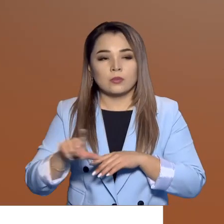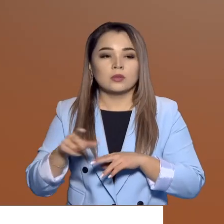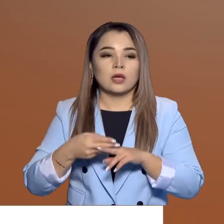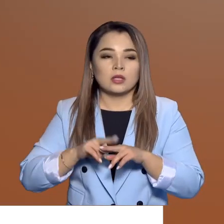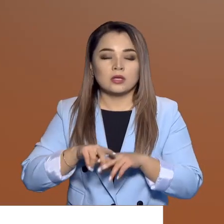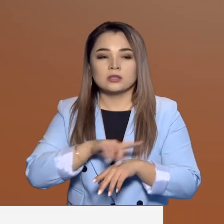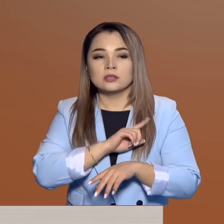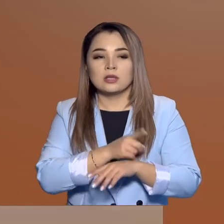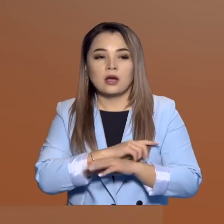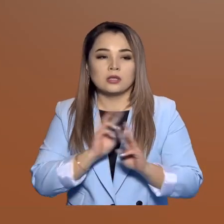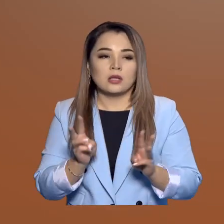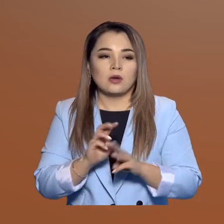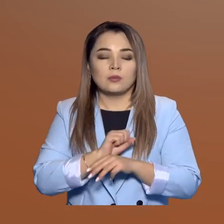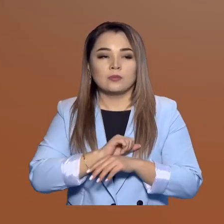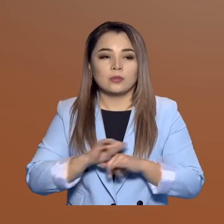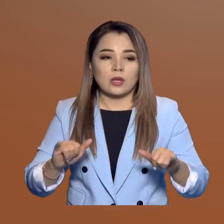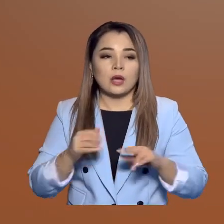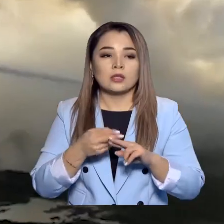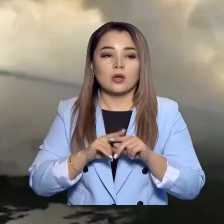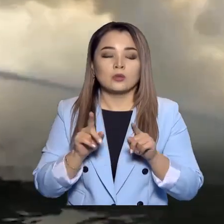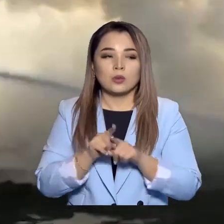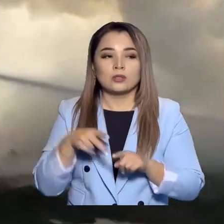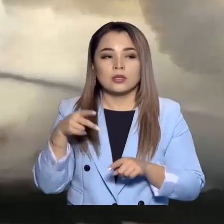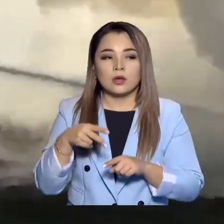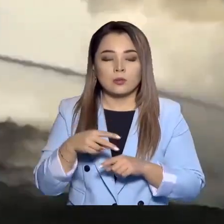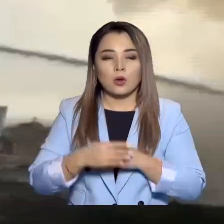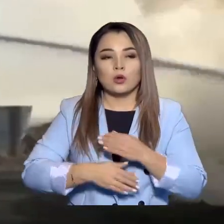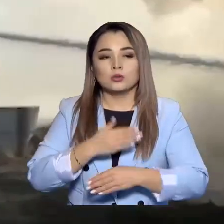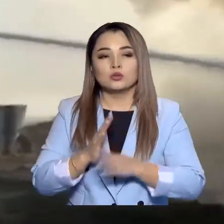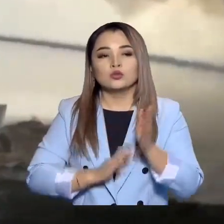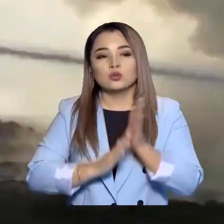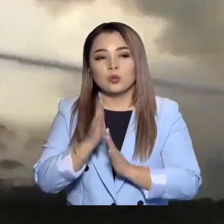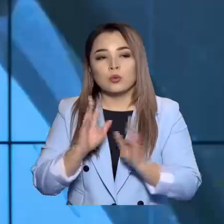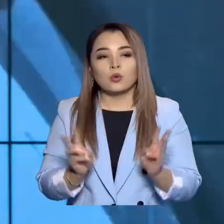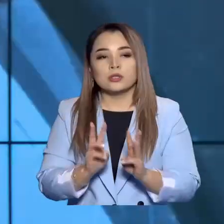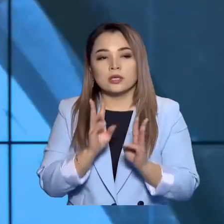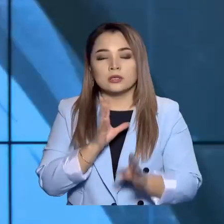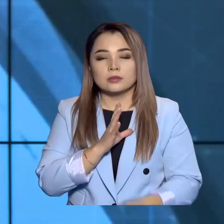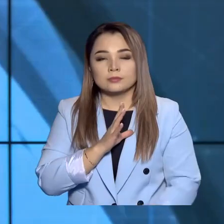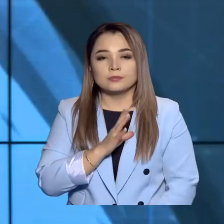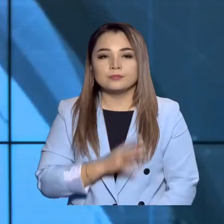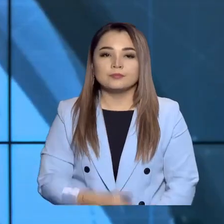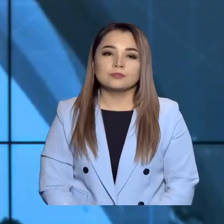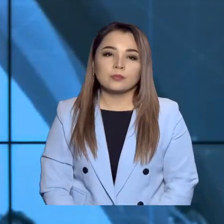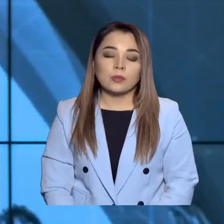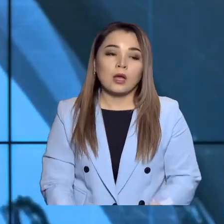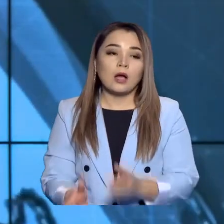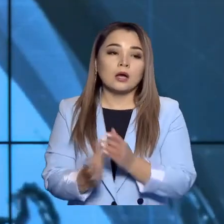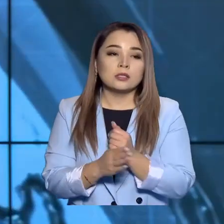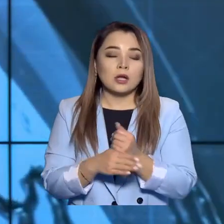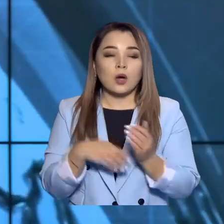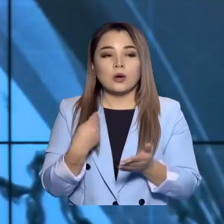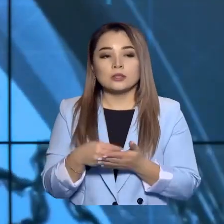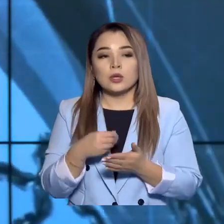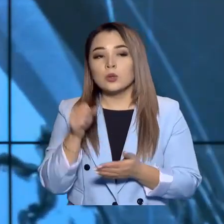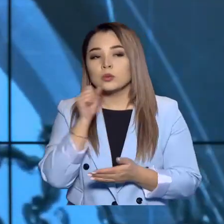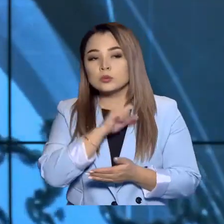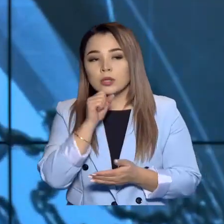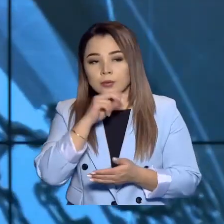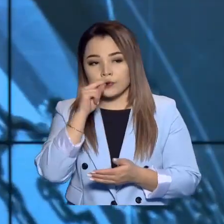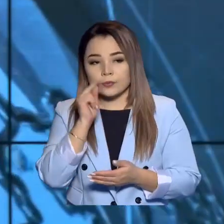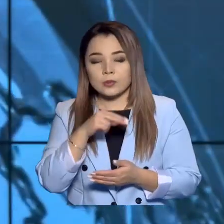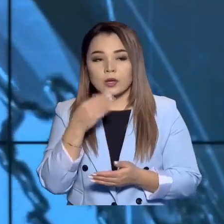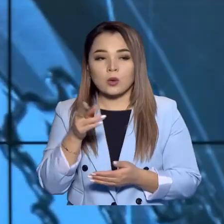Жалпы аймақта жыл басынан 2000 тоннадан аса шөп өртенді. Атырауда бюджет қаржысын ұрлады деп